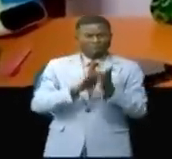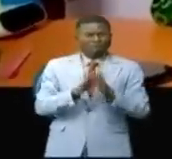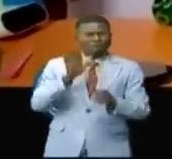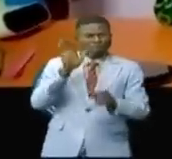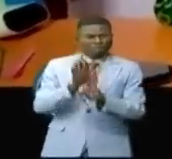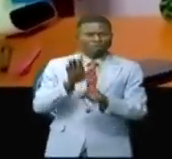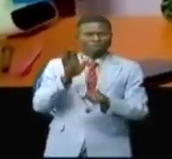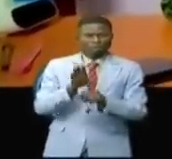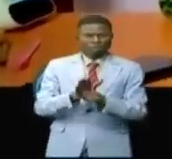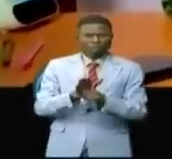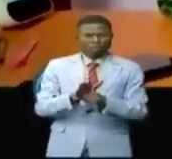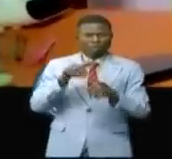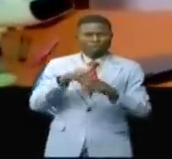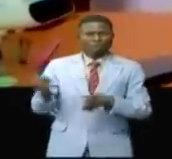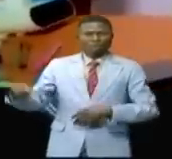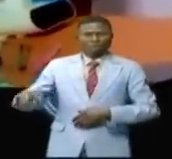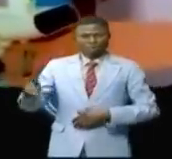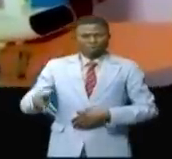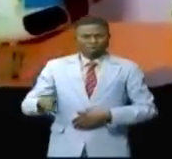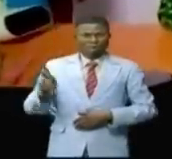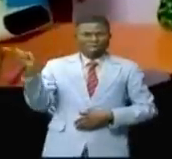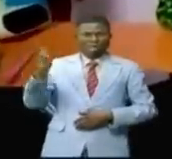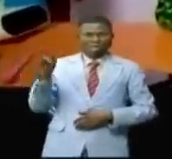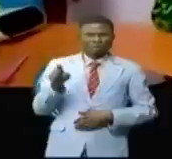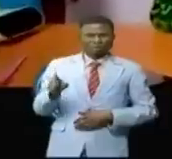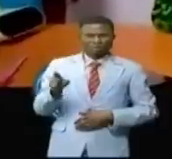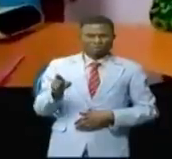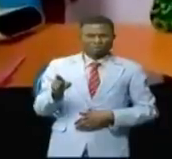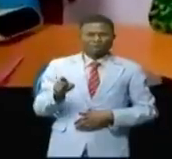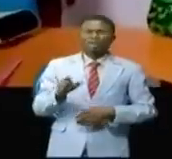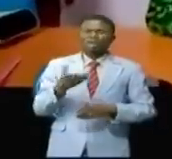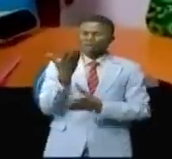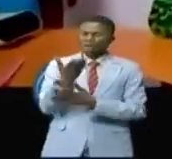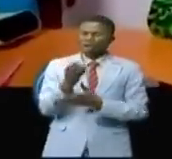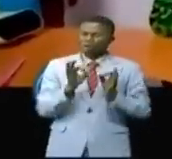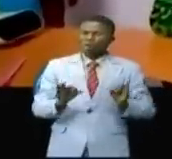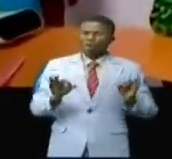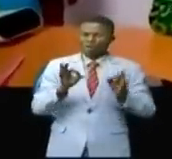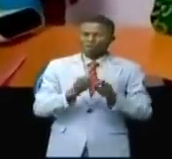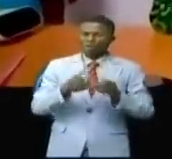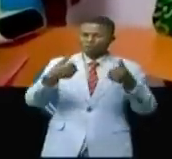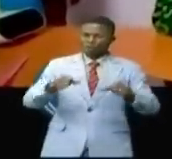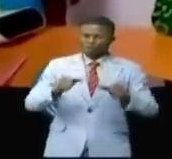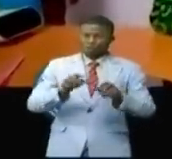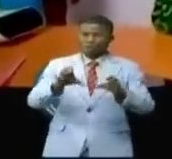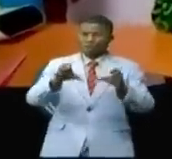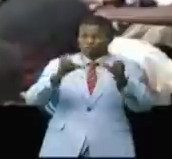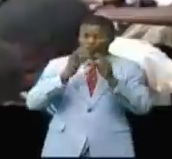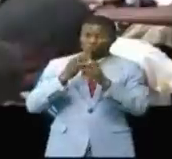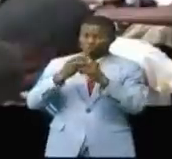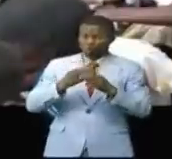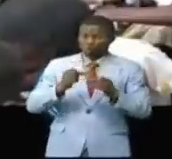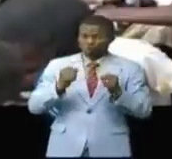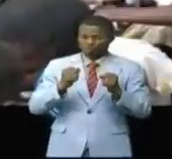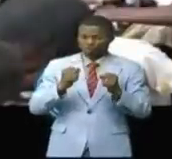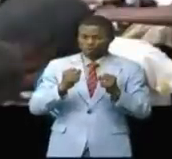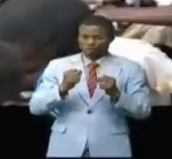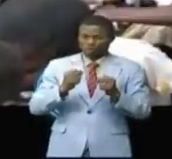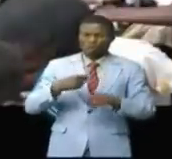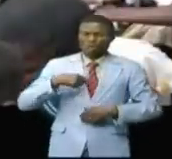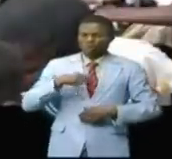dans la province ont dû casser d'où la nécessité de rester vigilant nous devons par